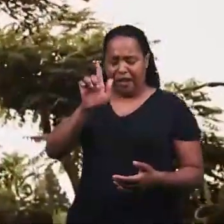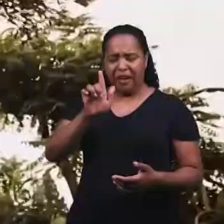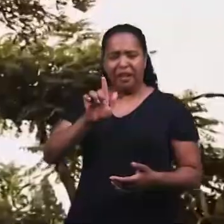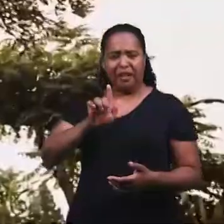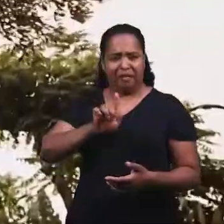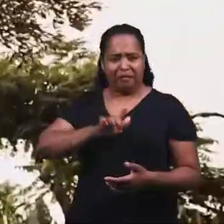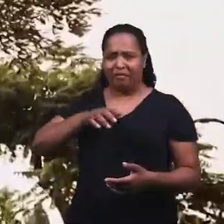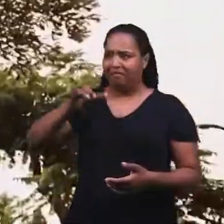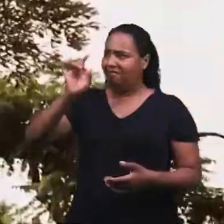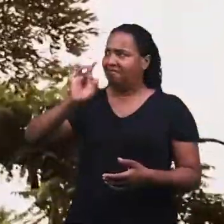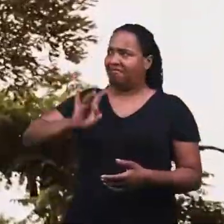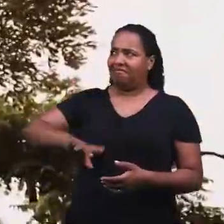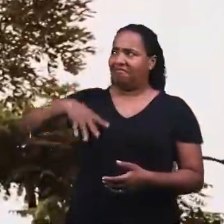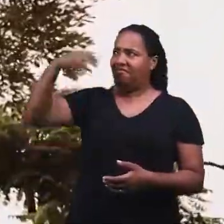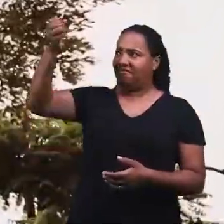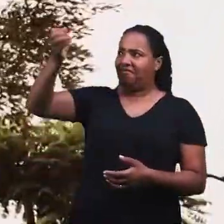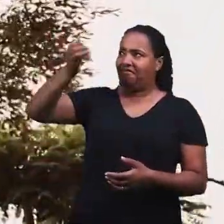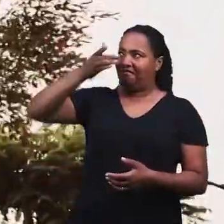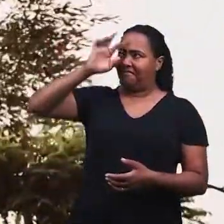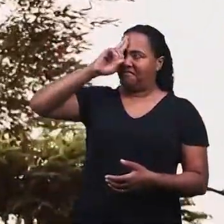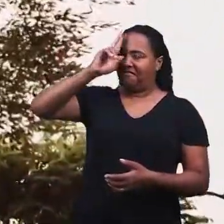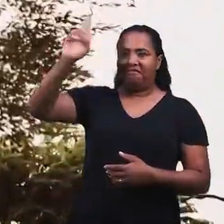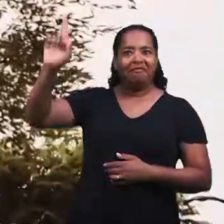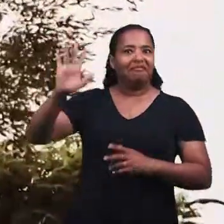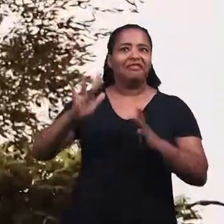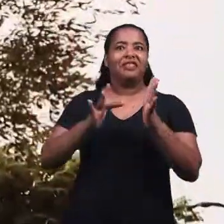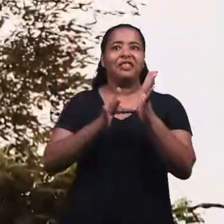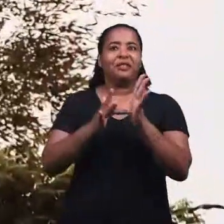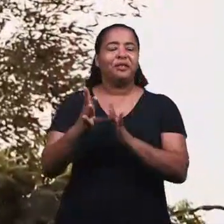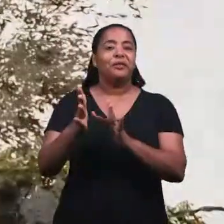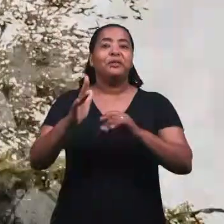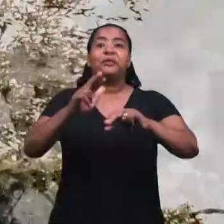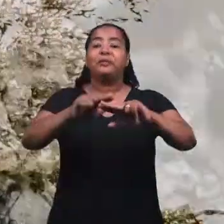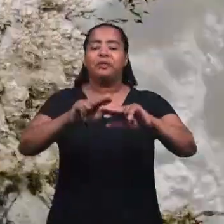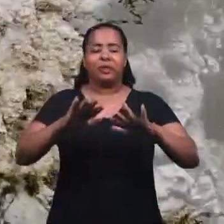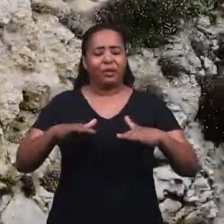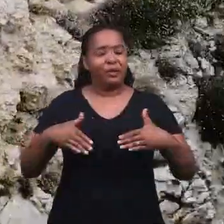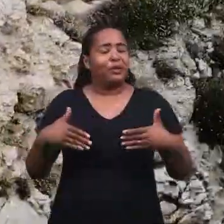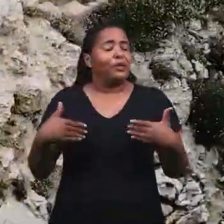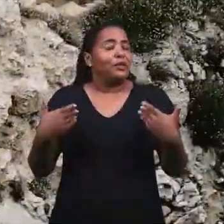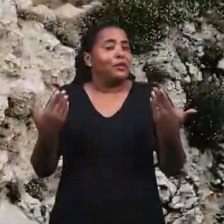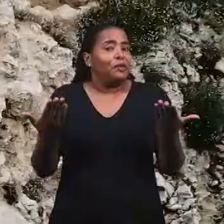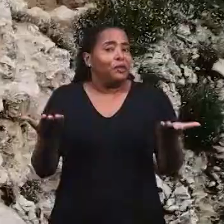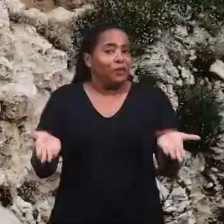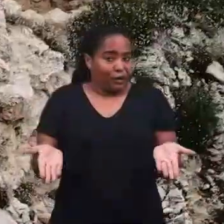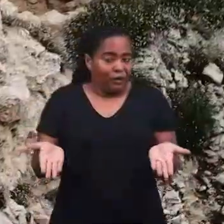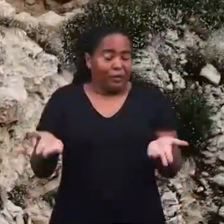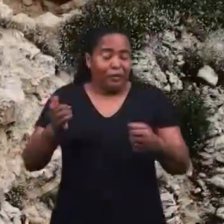fé, senão na graça de Jesus, no